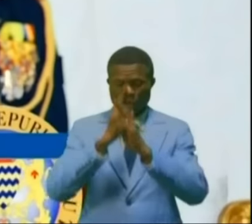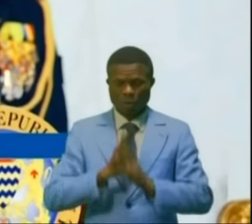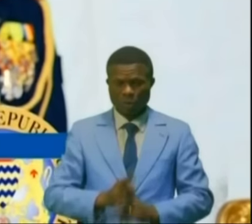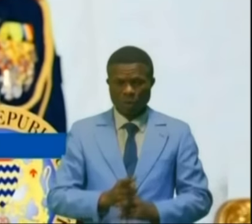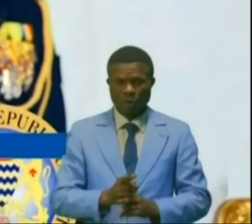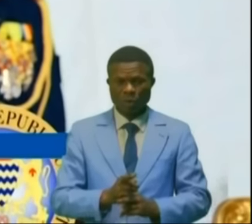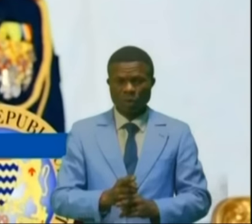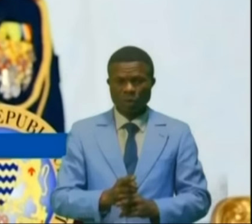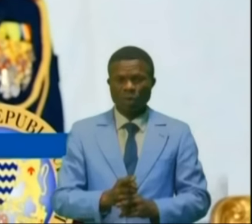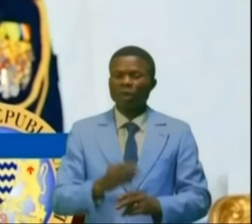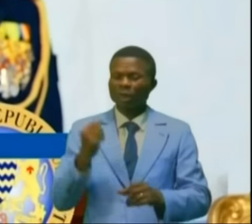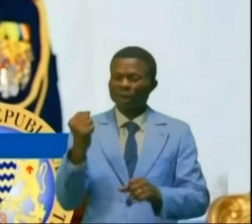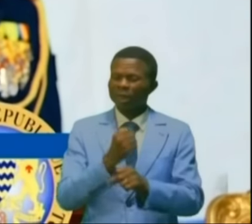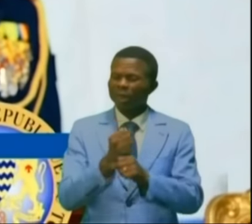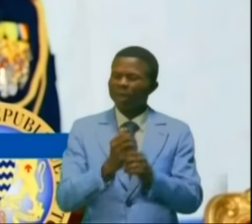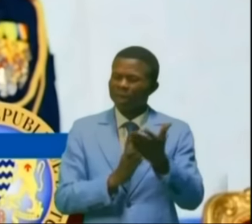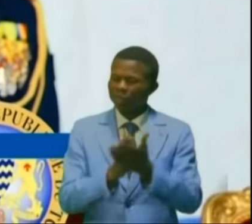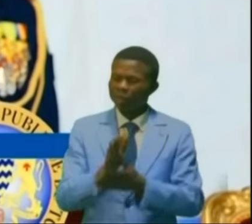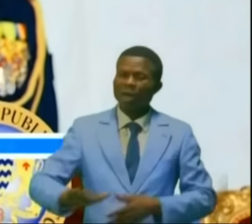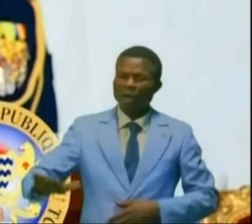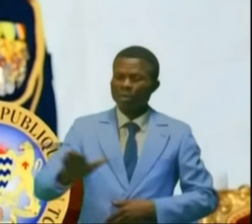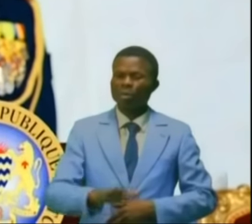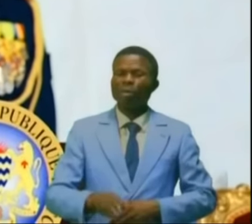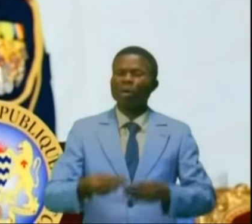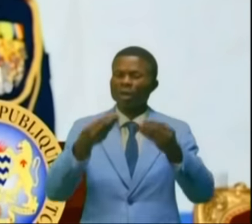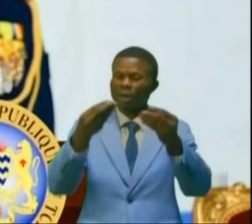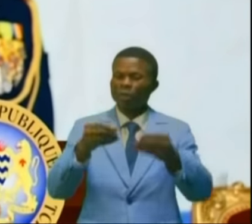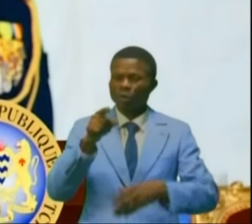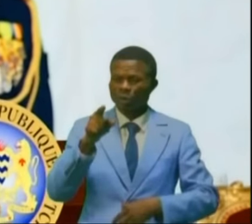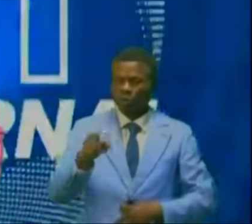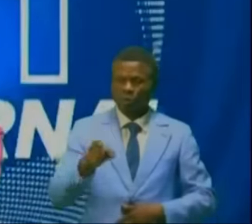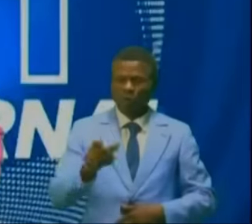remplir les hautes fonctions que la nation lui a confiées.